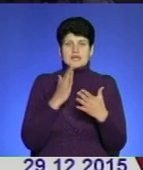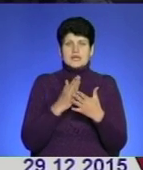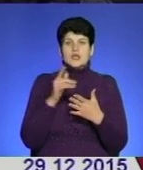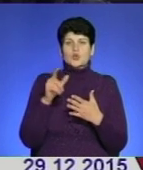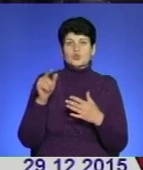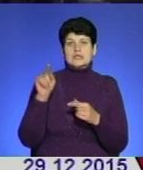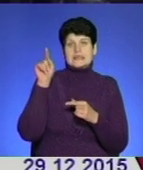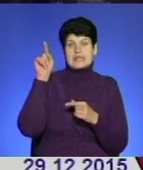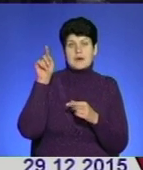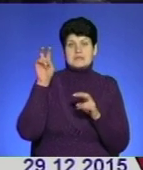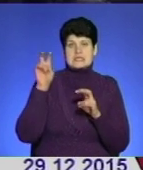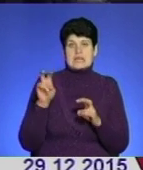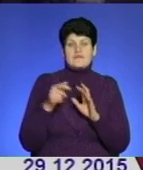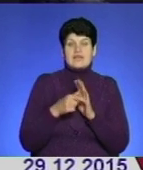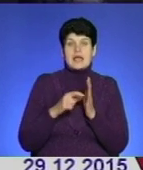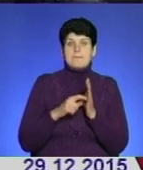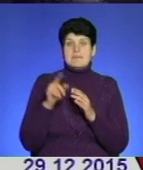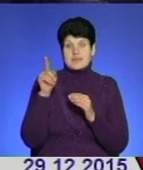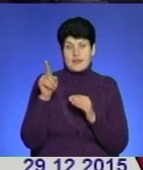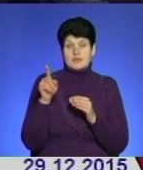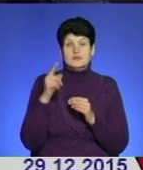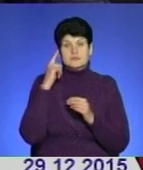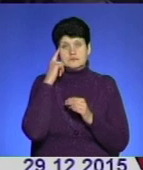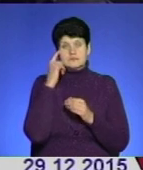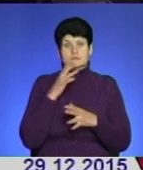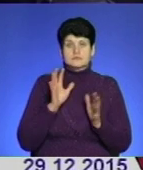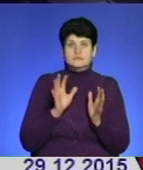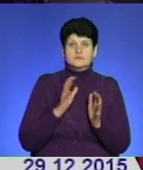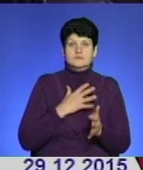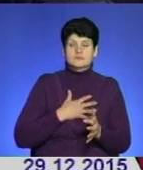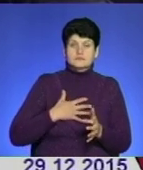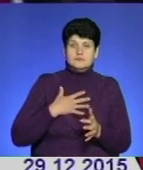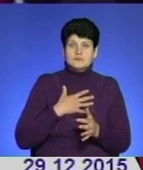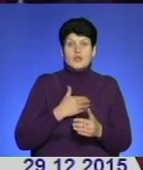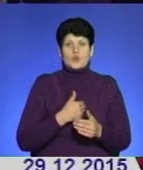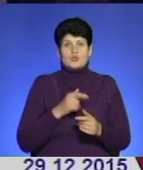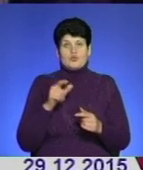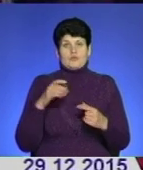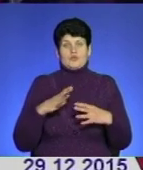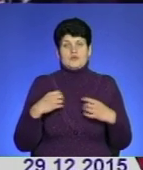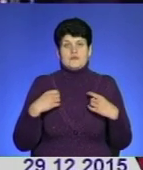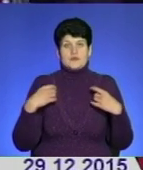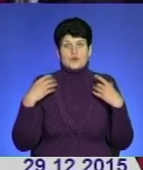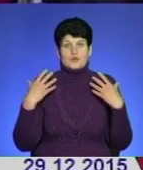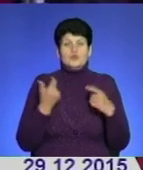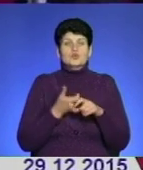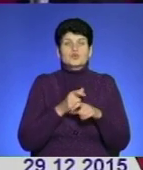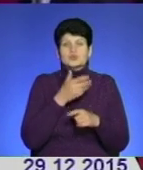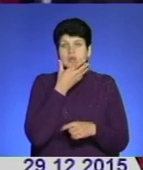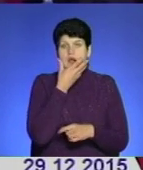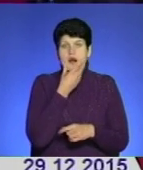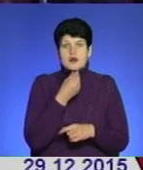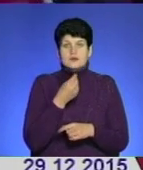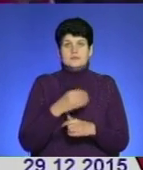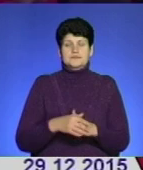десь сидять, напевно, в кабінетах, яких це турбує, які хочуть, щоб людям було святково. Дуже гарно,